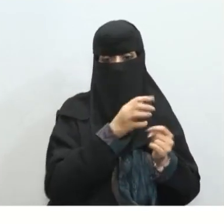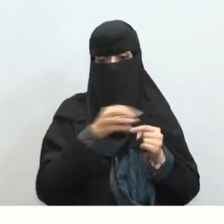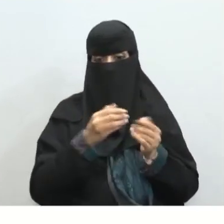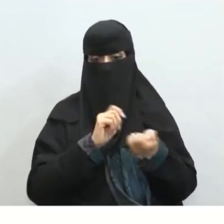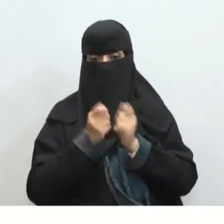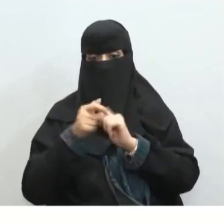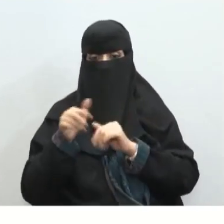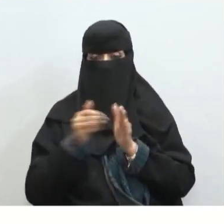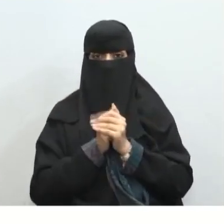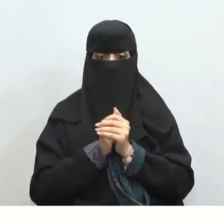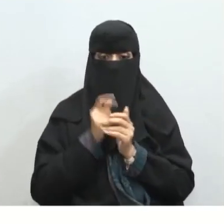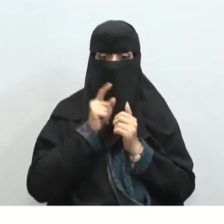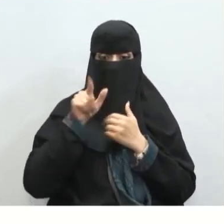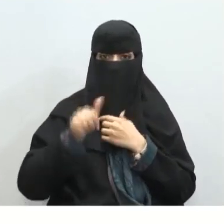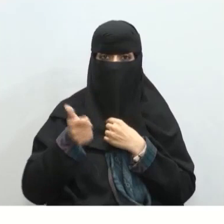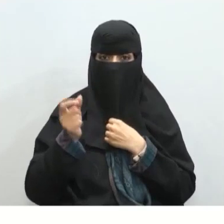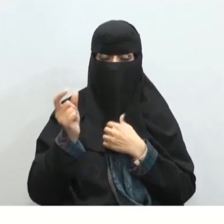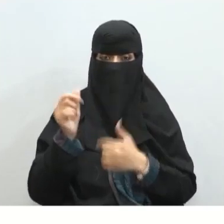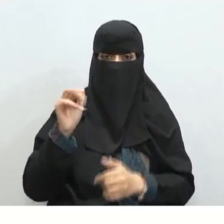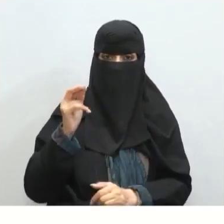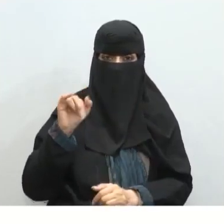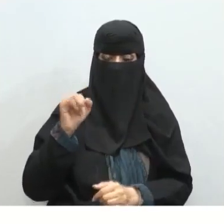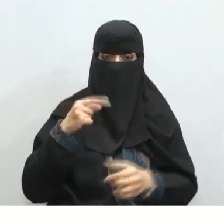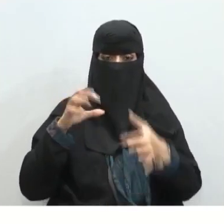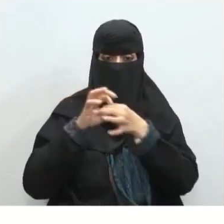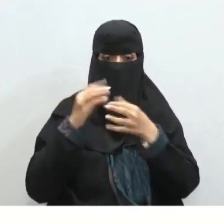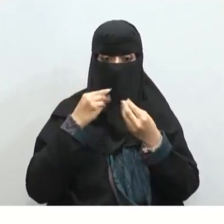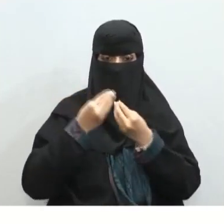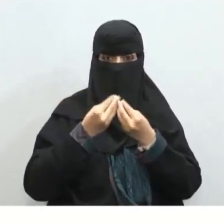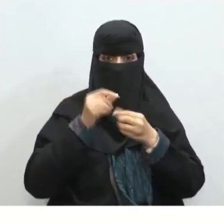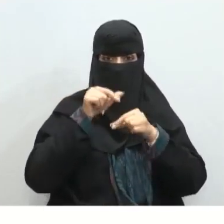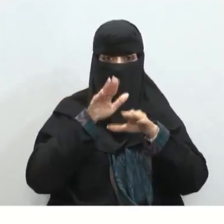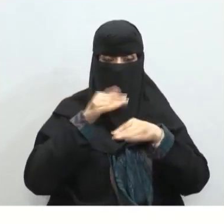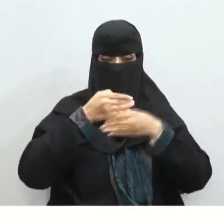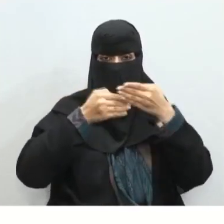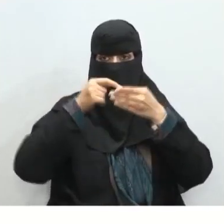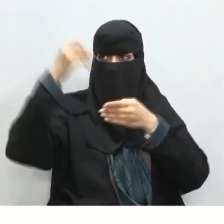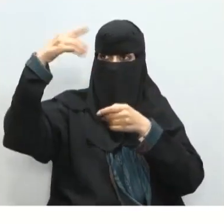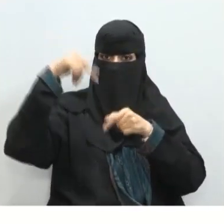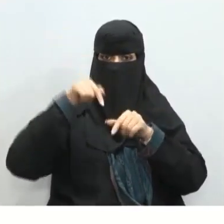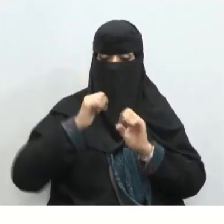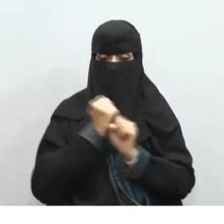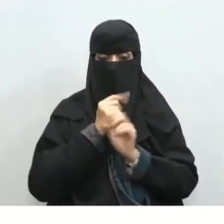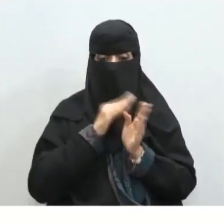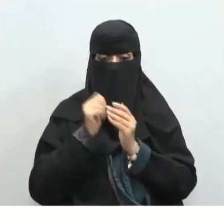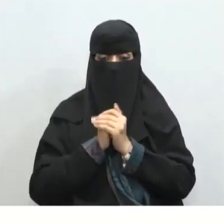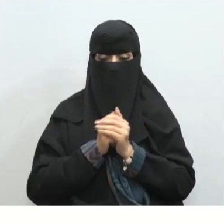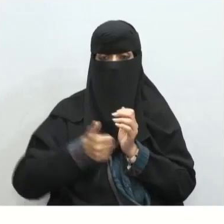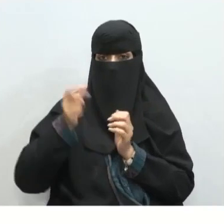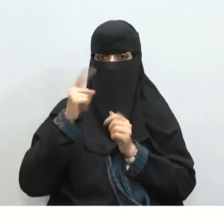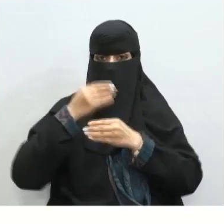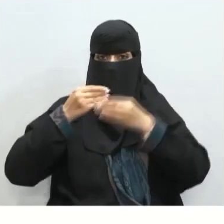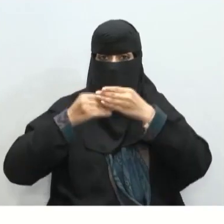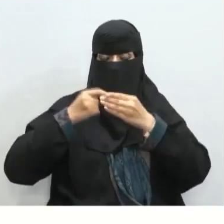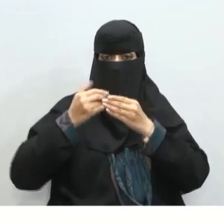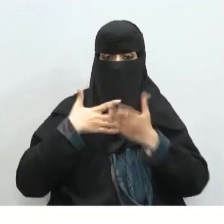النقص السؤال الثاني عشر اذكر انزيم مرتبطين مع عمليه البناء الضوئي وصف دورهم انزيم بناء